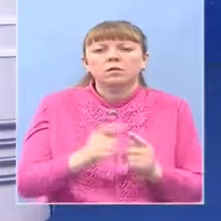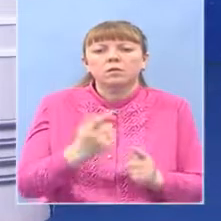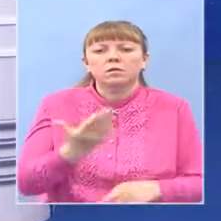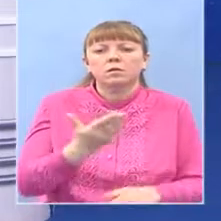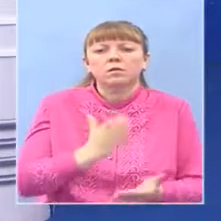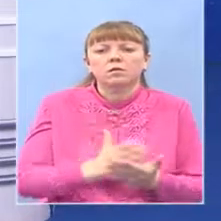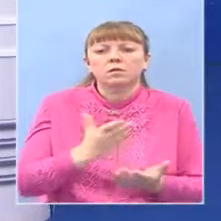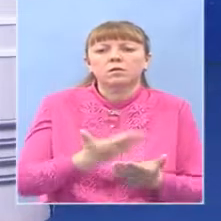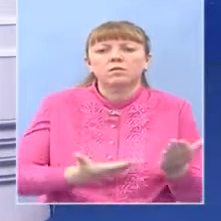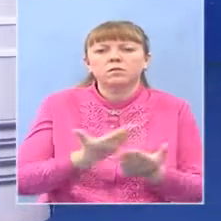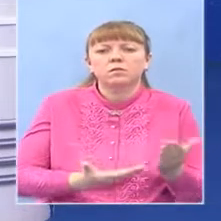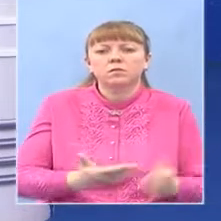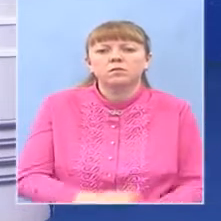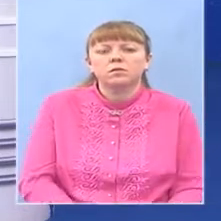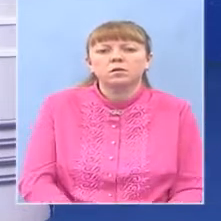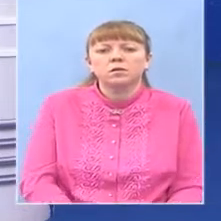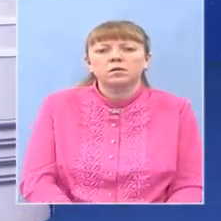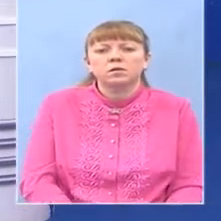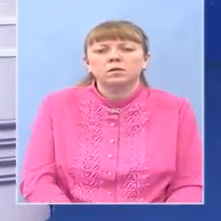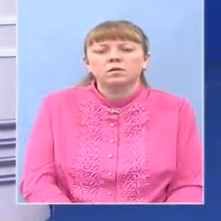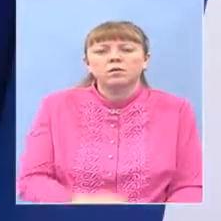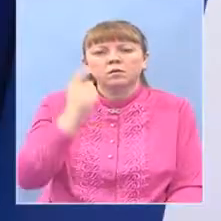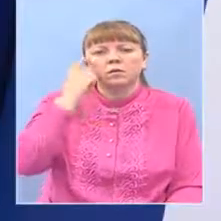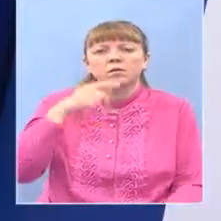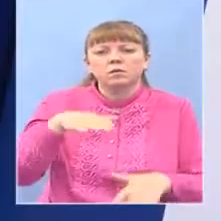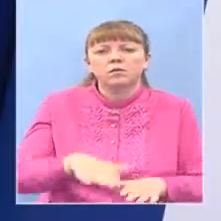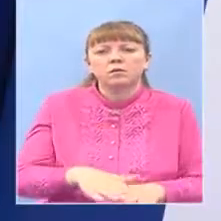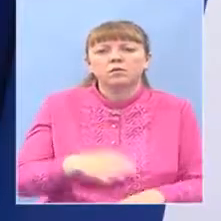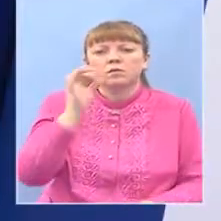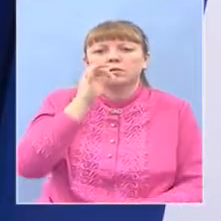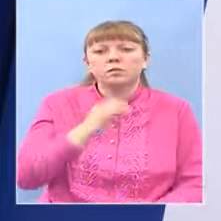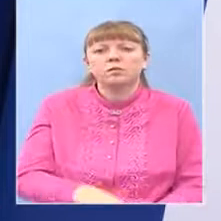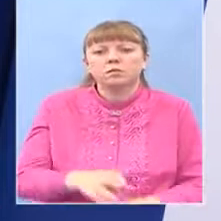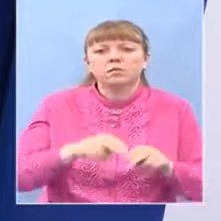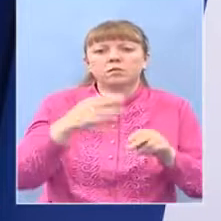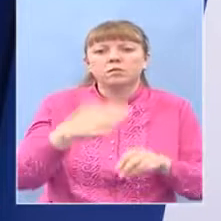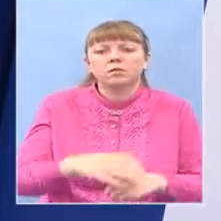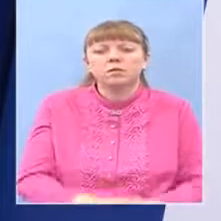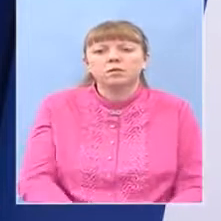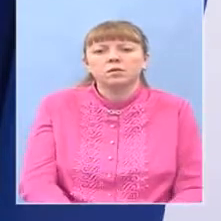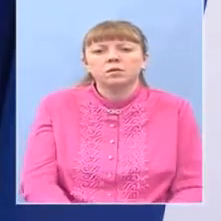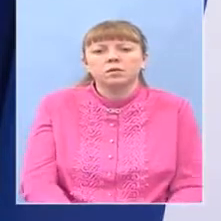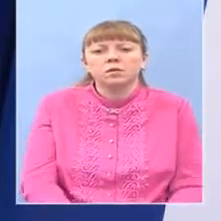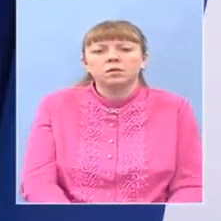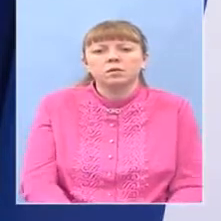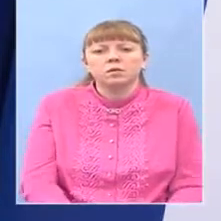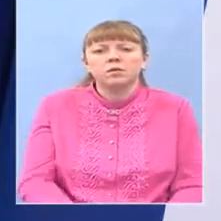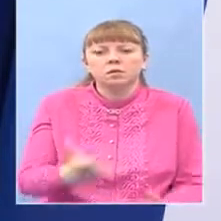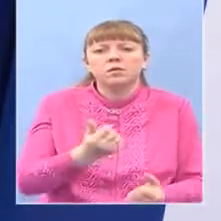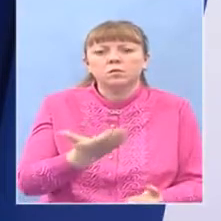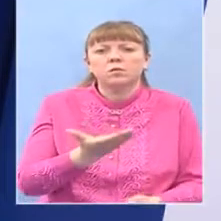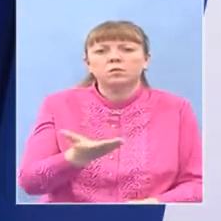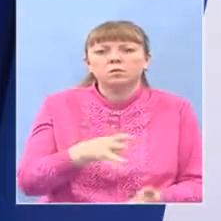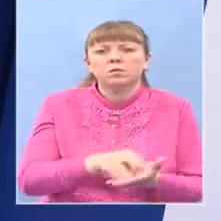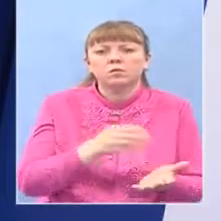тебя есть выводы, и mm-hmm. когда конкретно есть решение уже, и ты видишь, что ты вот, ты построил, все, Вот, пожалуйста, возьмите, теперь его